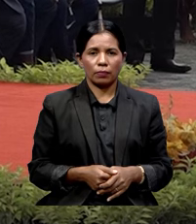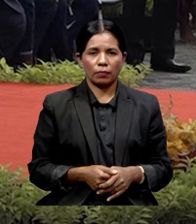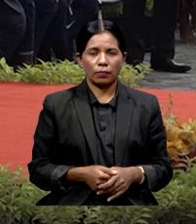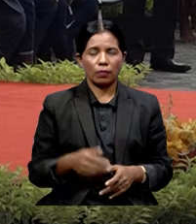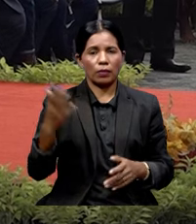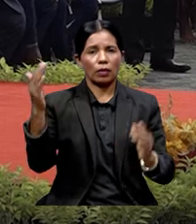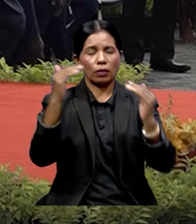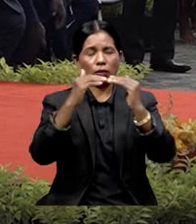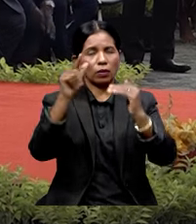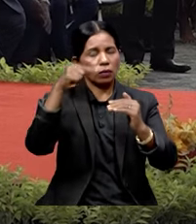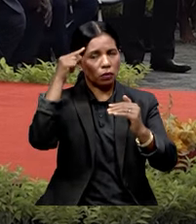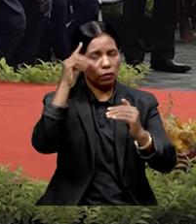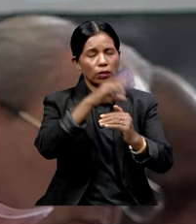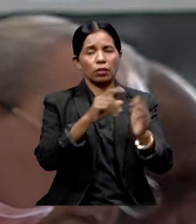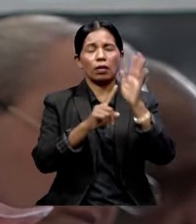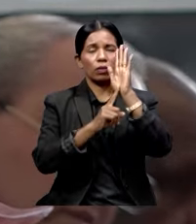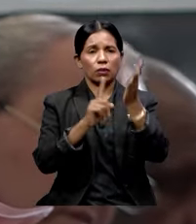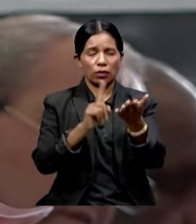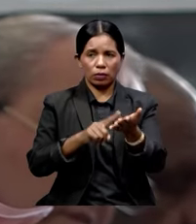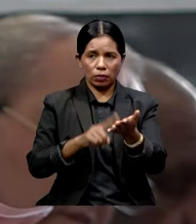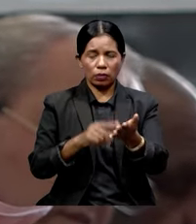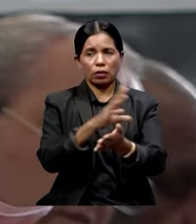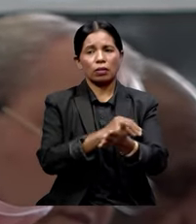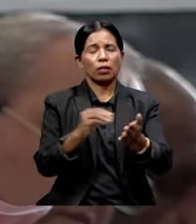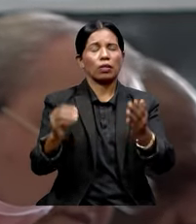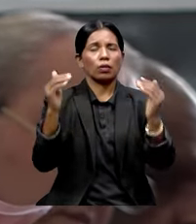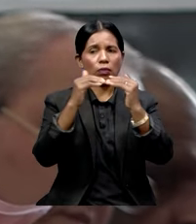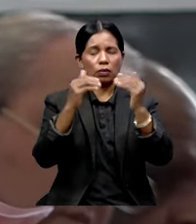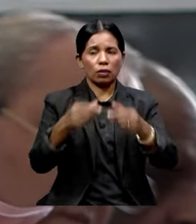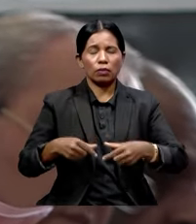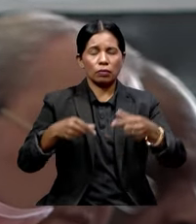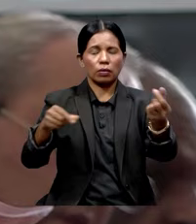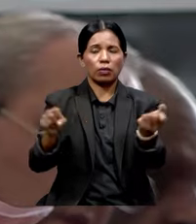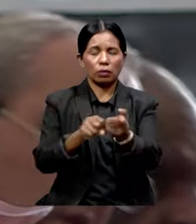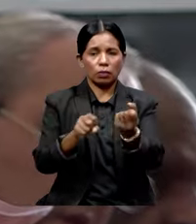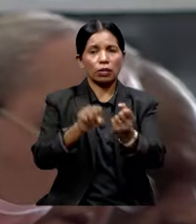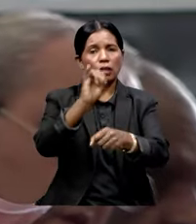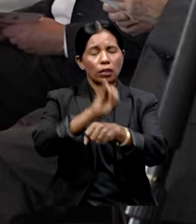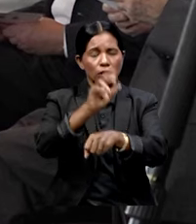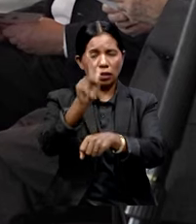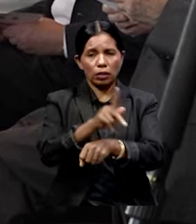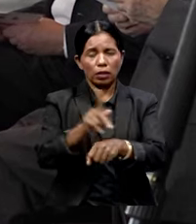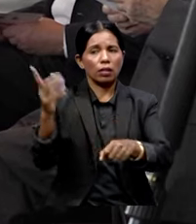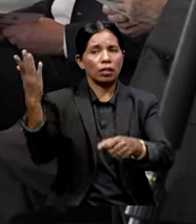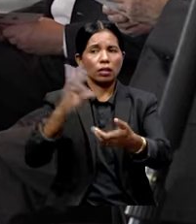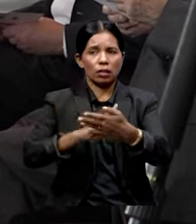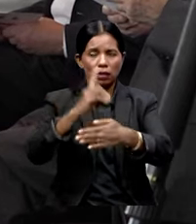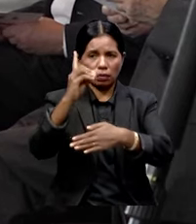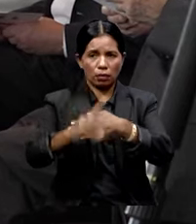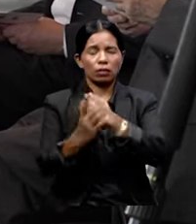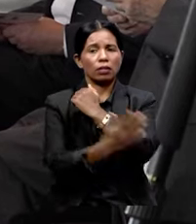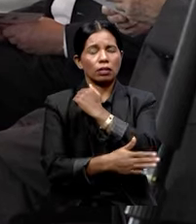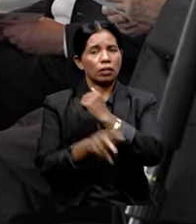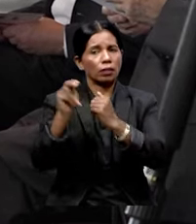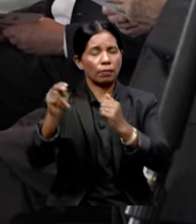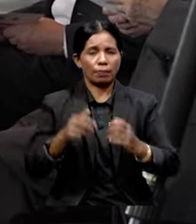incontro né governador geral Mossa Tony discurso e a neve destaca a contribuição da Igreja Católica Nian e a desenvolvimento na São Nian. As